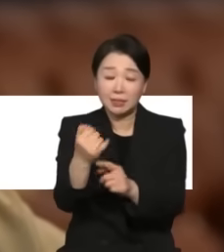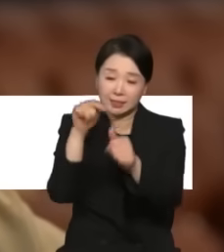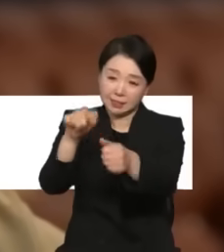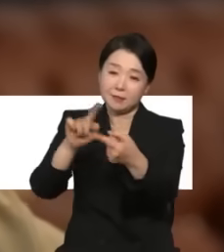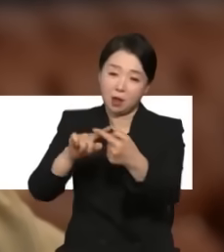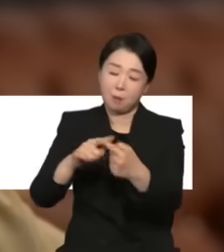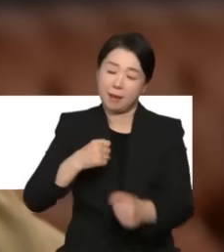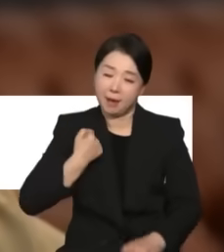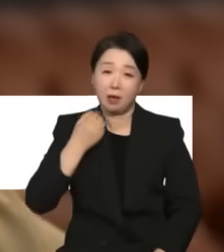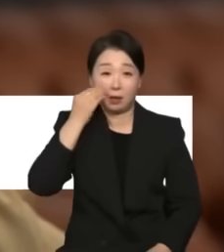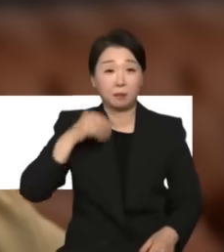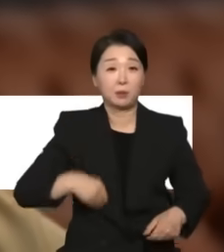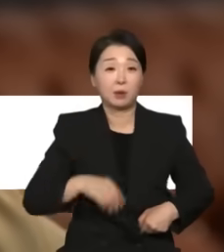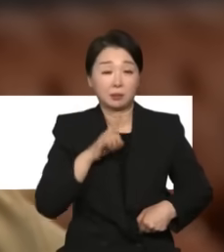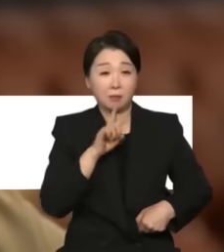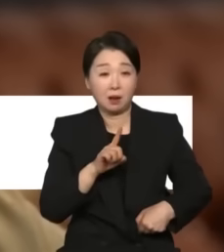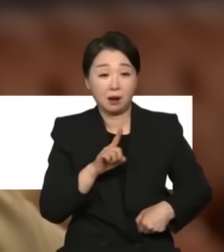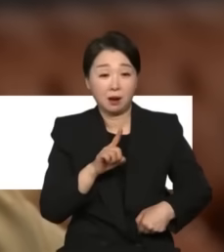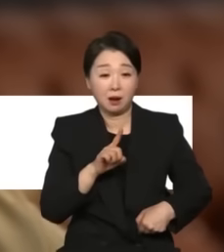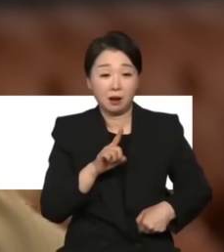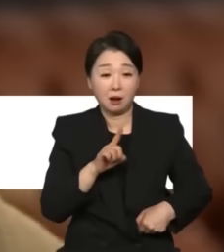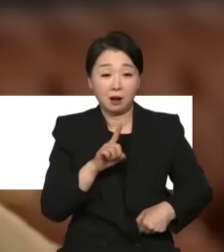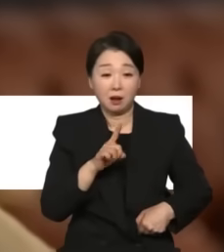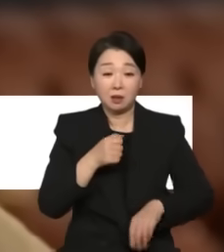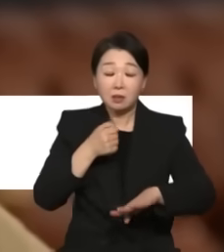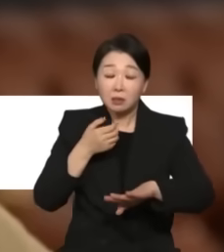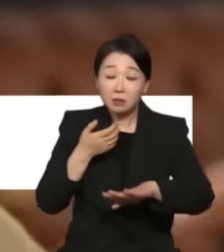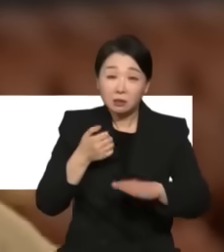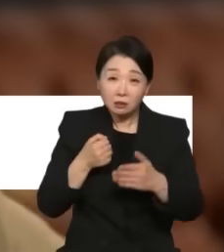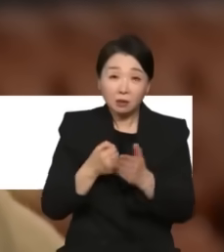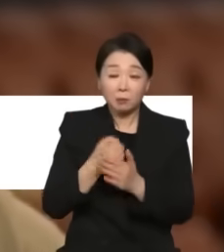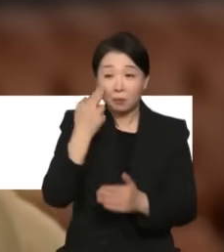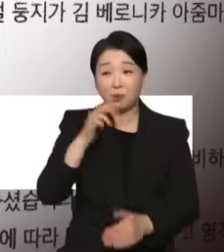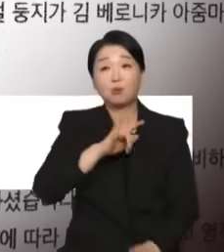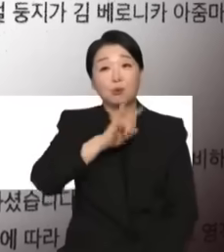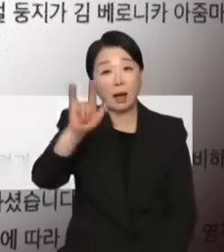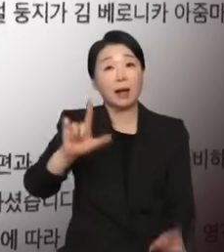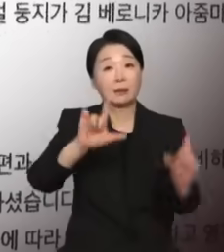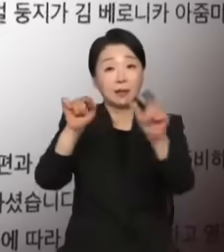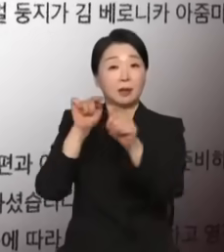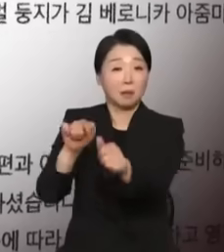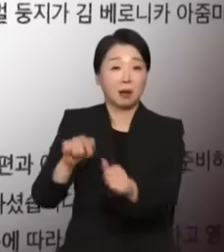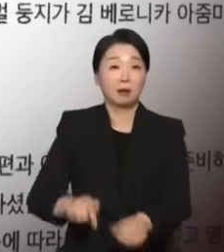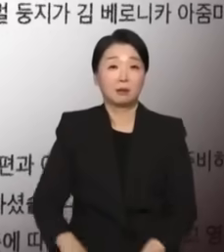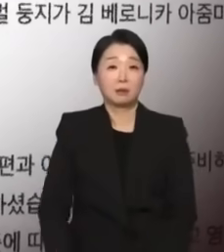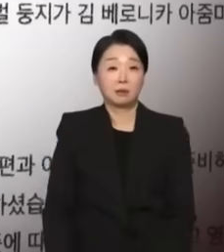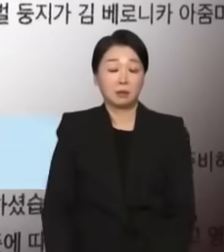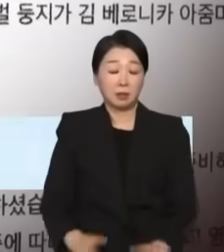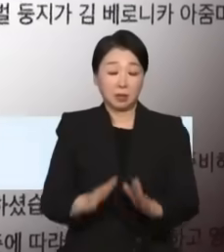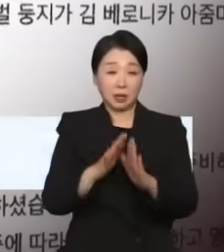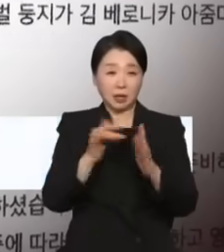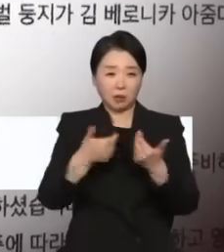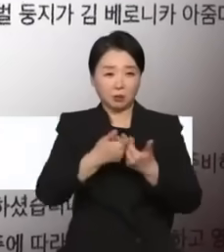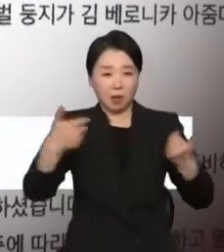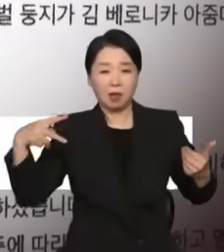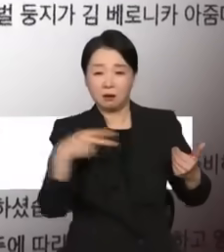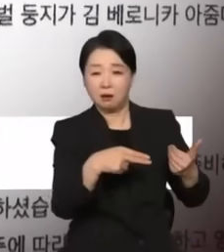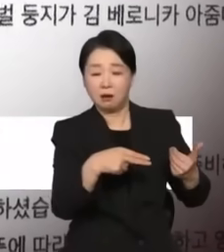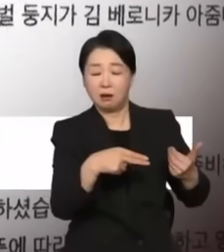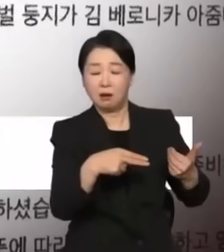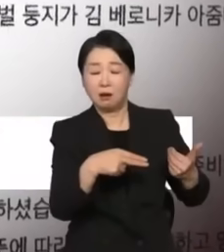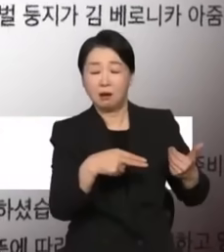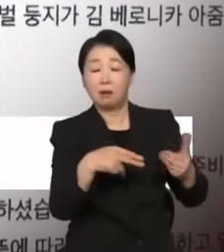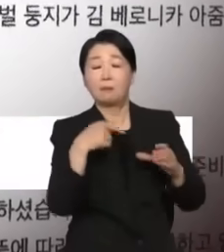해야 된다. 그런 식으로 미국에 가라고 하신 거예요. 예, 그러면서 이제 미국에 가야 된다. 가족과 연을 끊으라는 메시지를